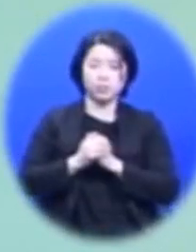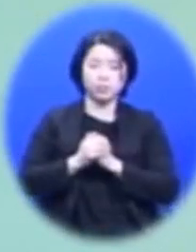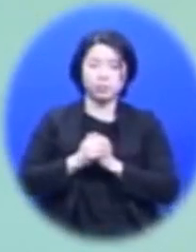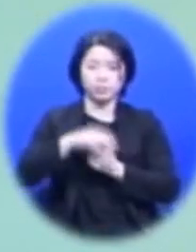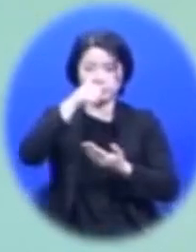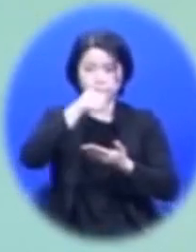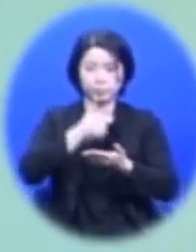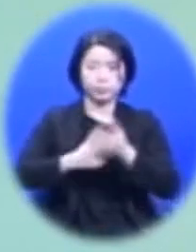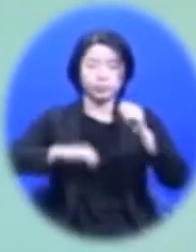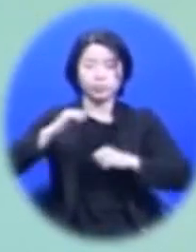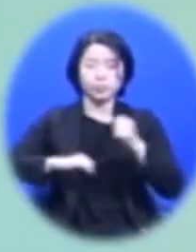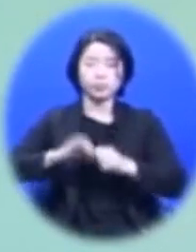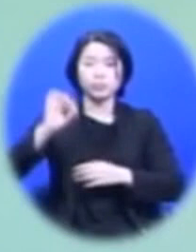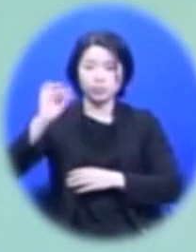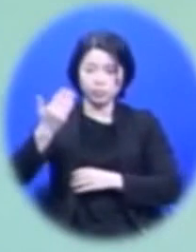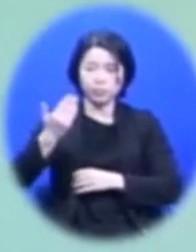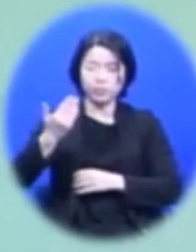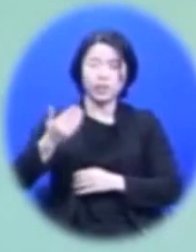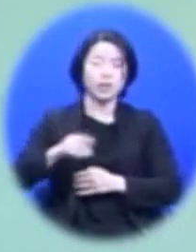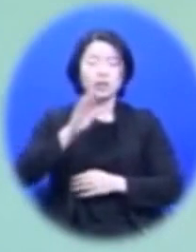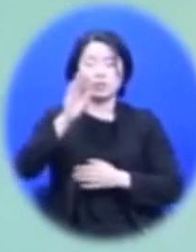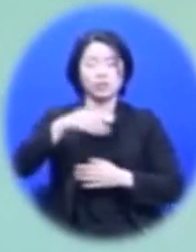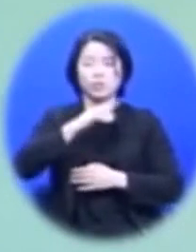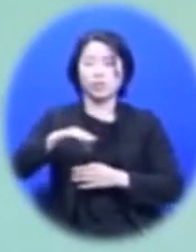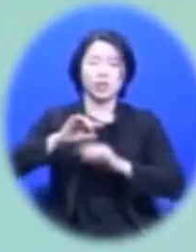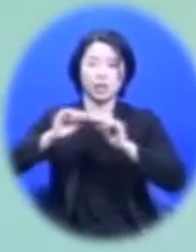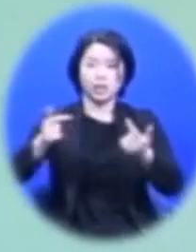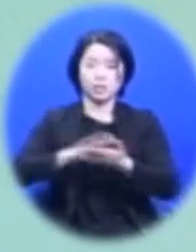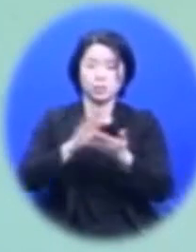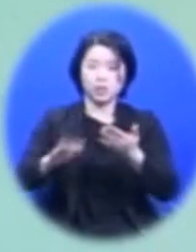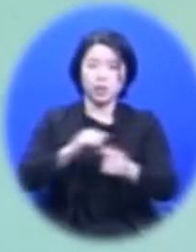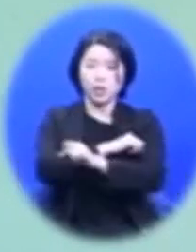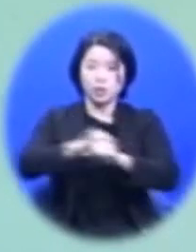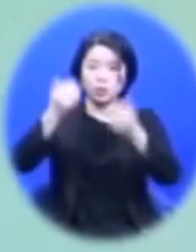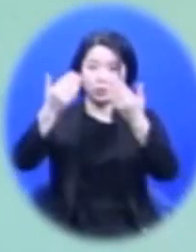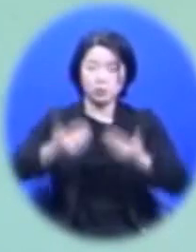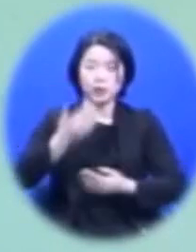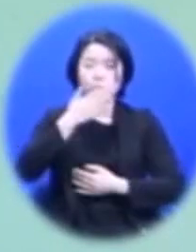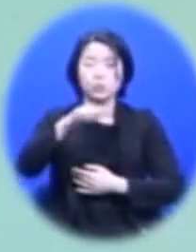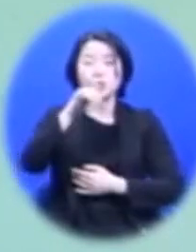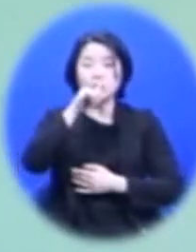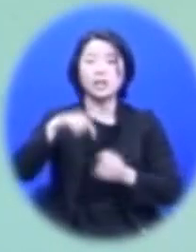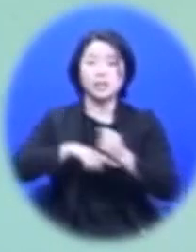죄를 지어도 된다는 말 절대 아닙니다. 용서받을 수 있다는 뜻이지.